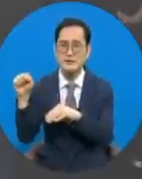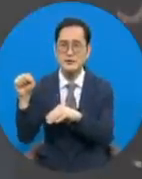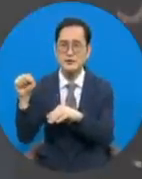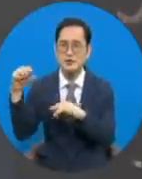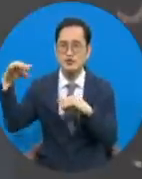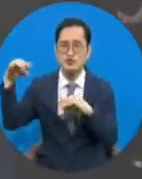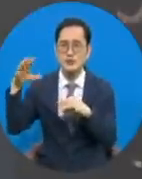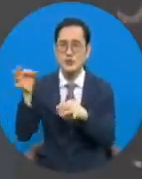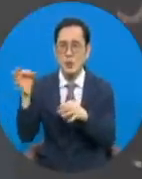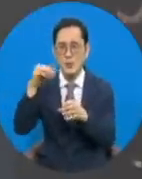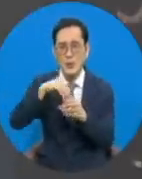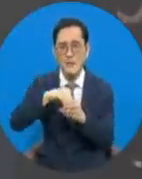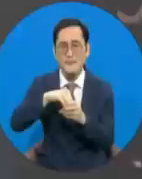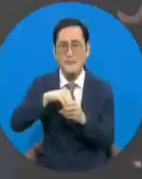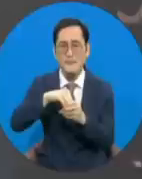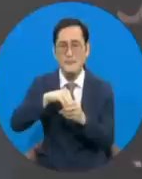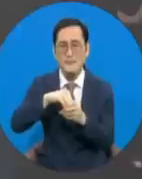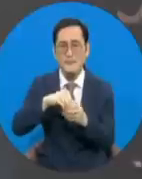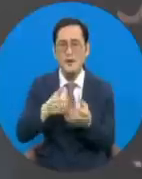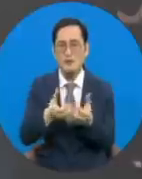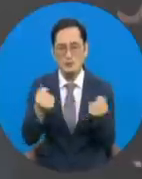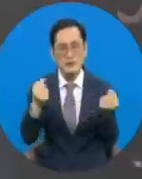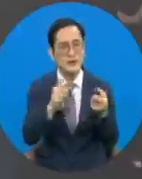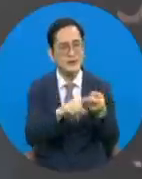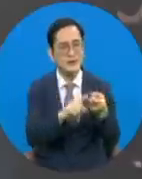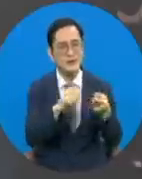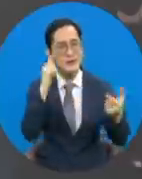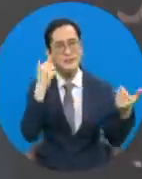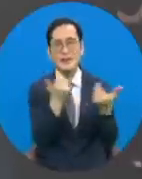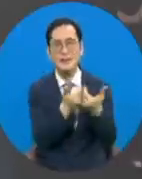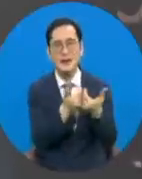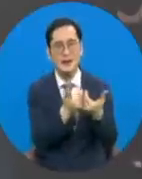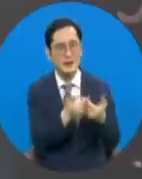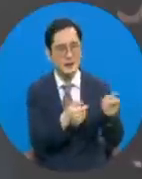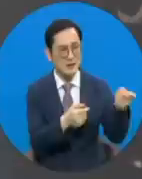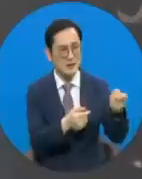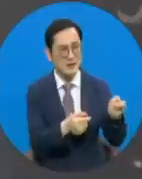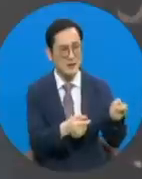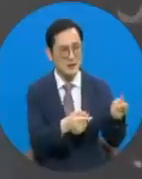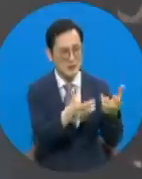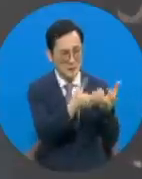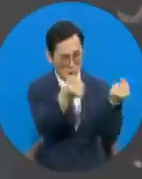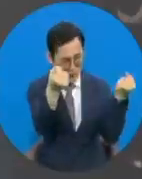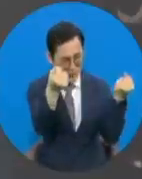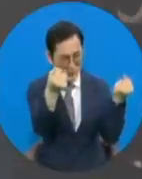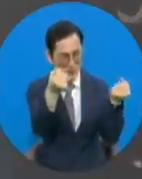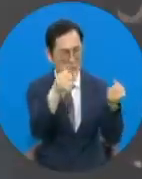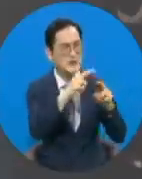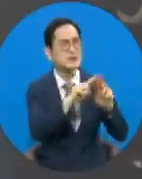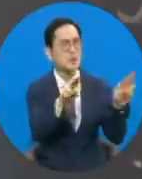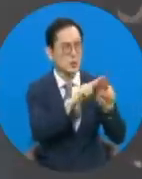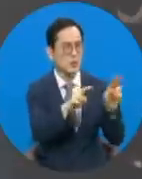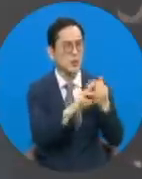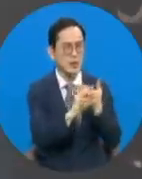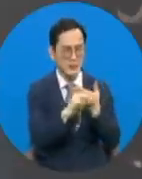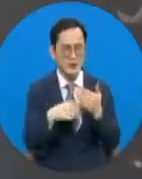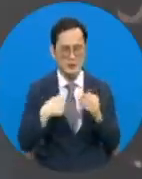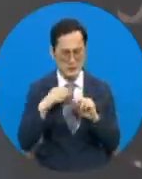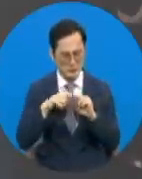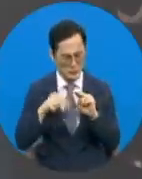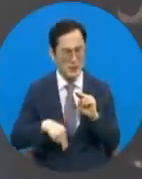앞세운 대통령실과 공영방송 정체성 유지를 내세운 KBS가 강대강으로 맞서는 국면입니다.